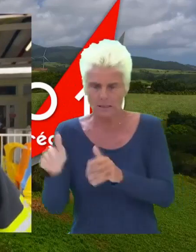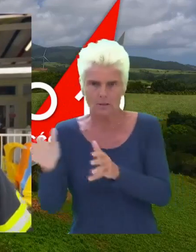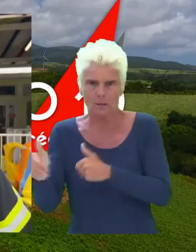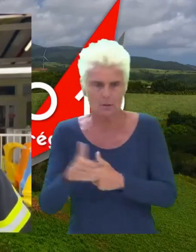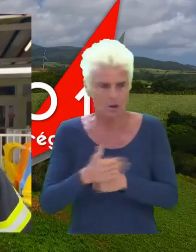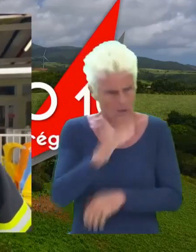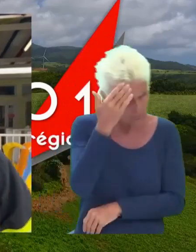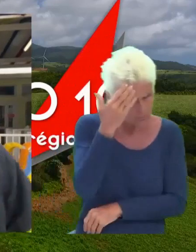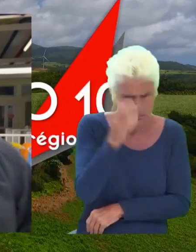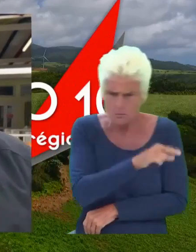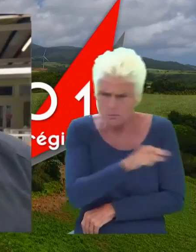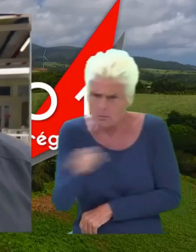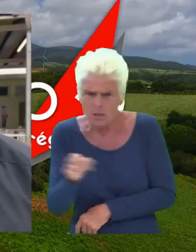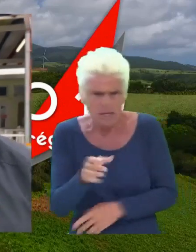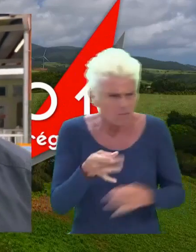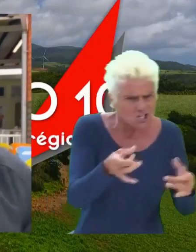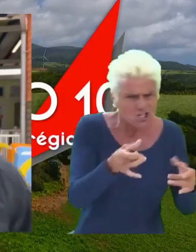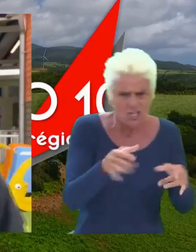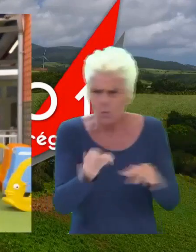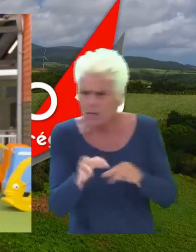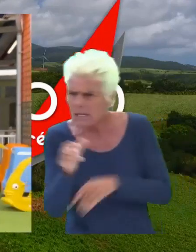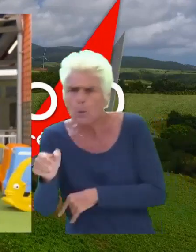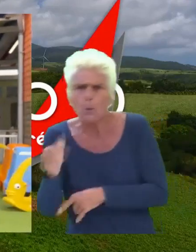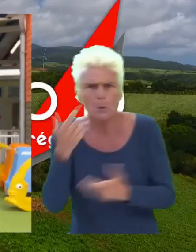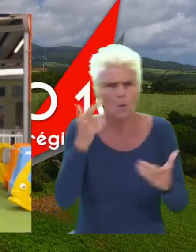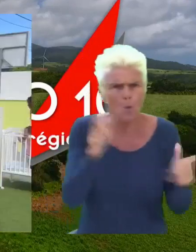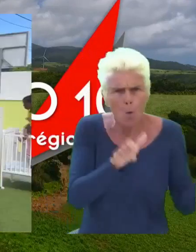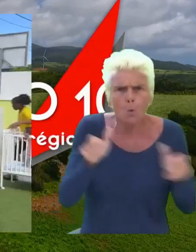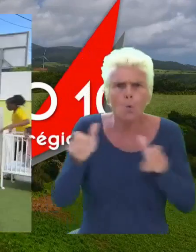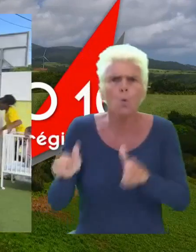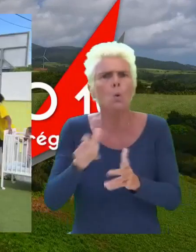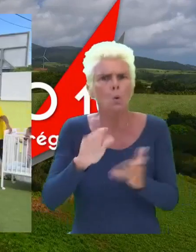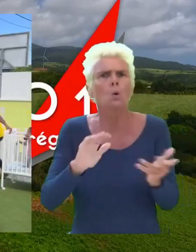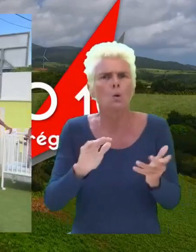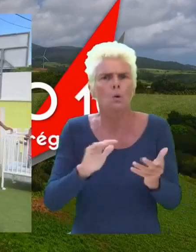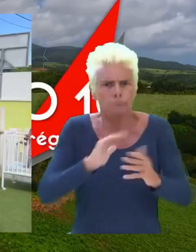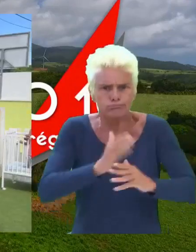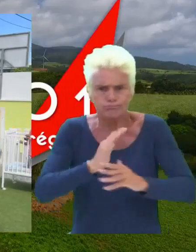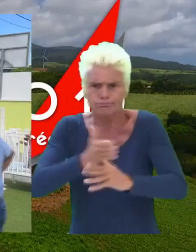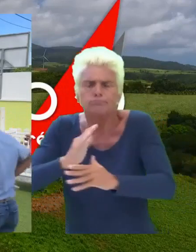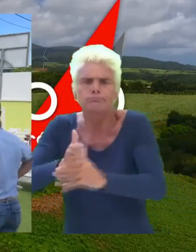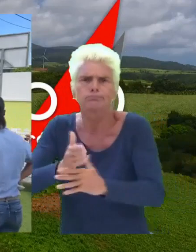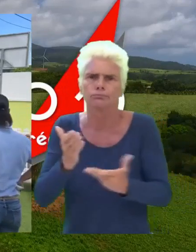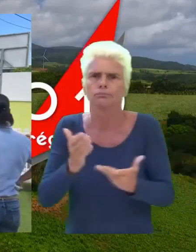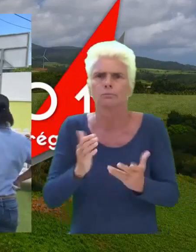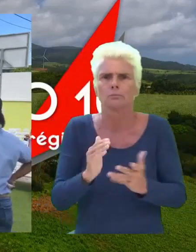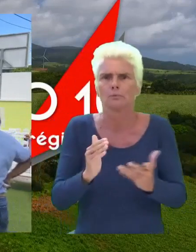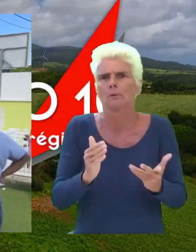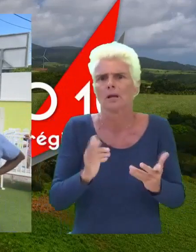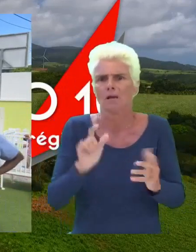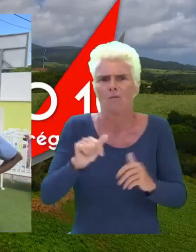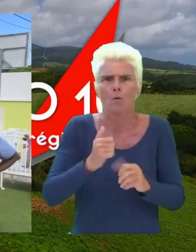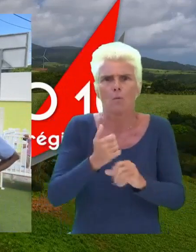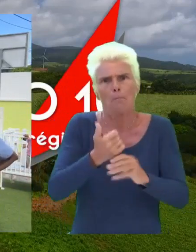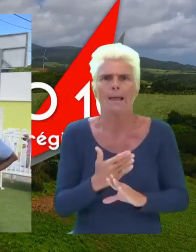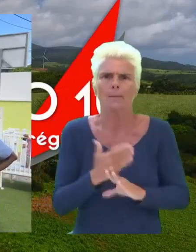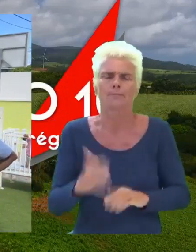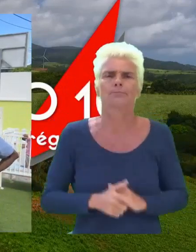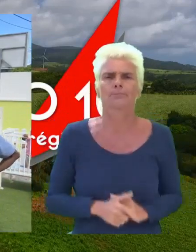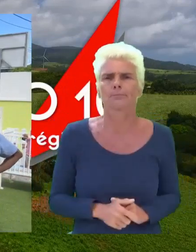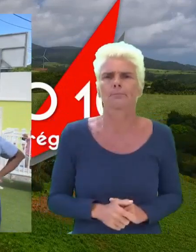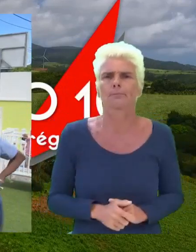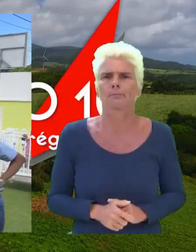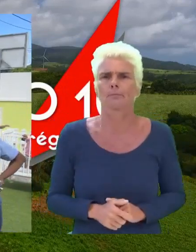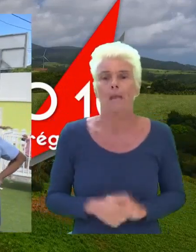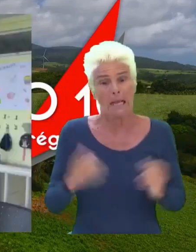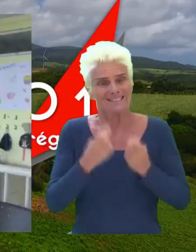établissement un peu sensible dans le secteur euh pour savoir au moment des interventions à quoi s'attendre à la fin de cette de